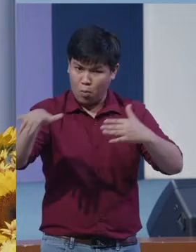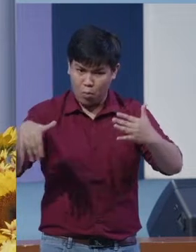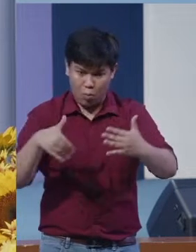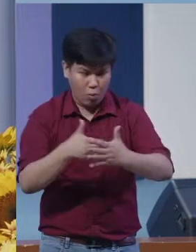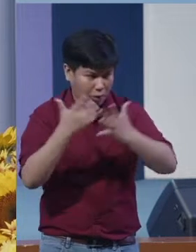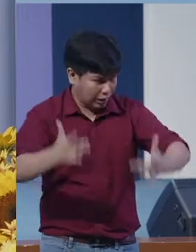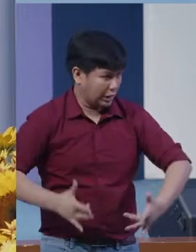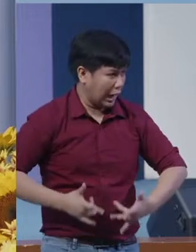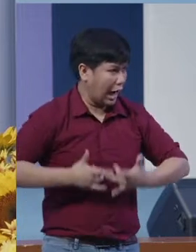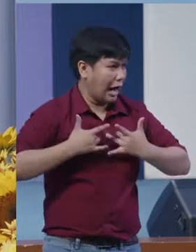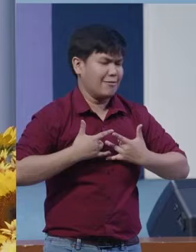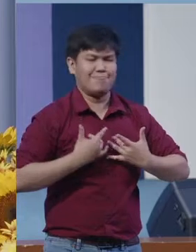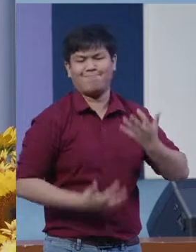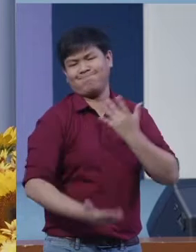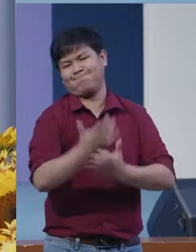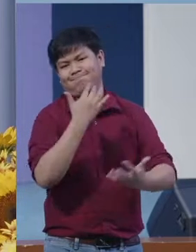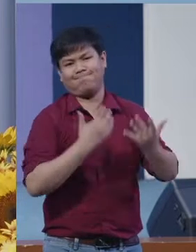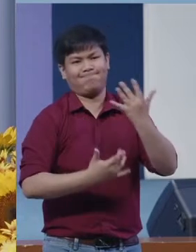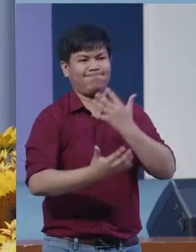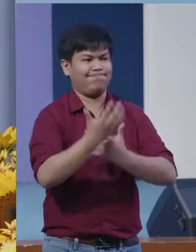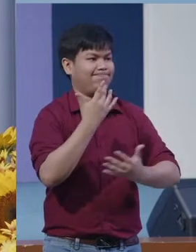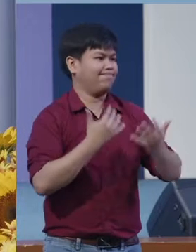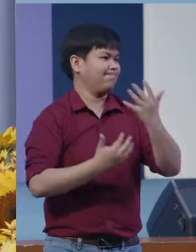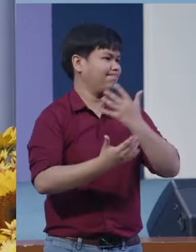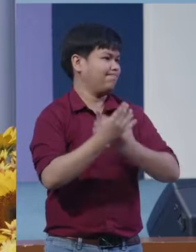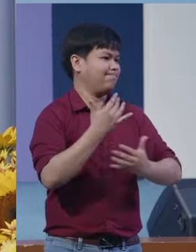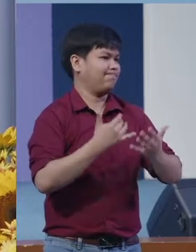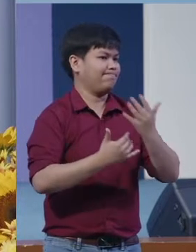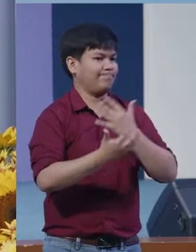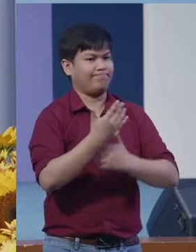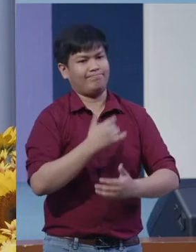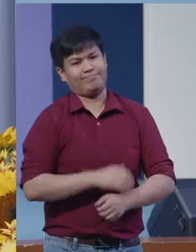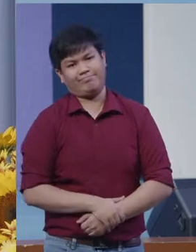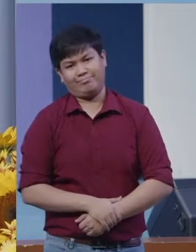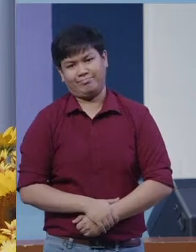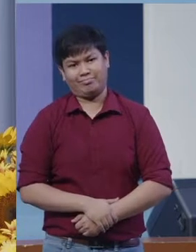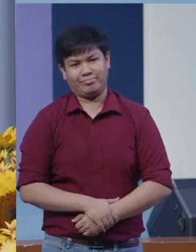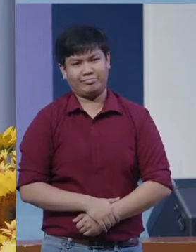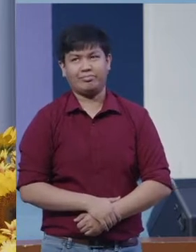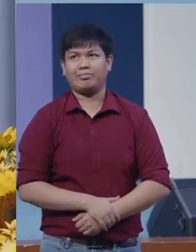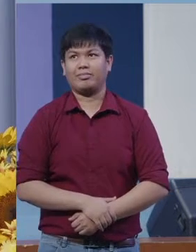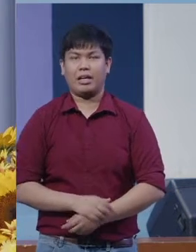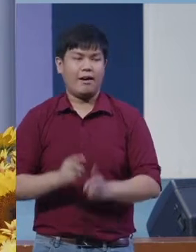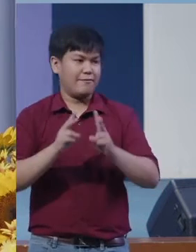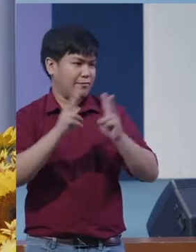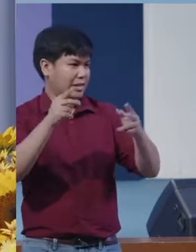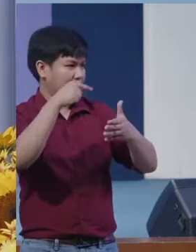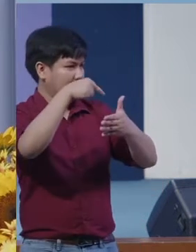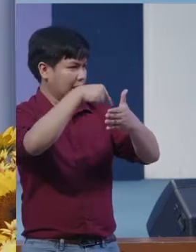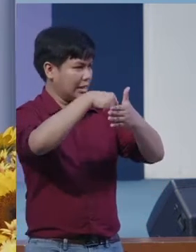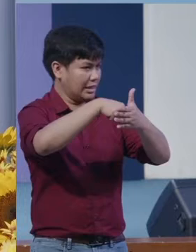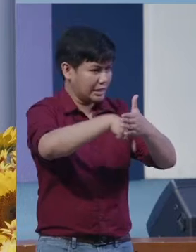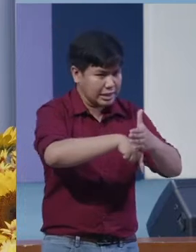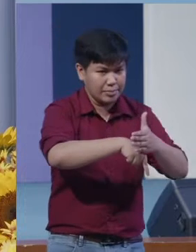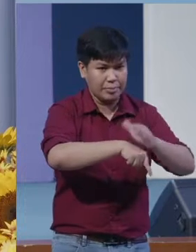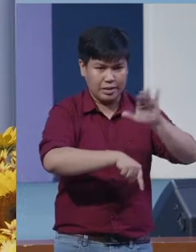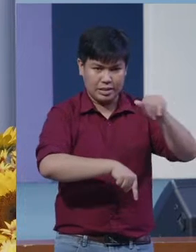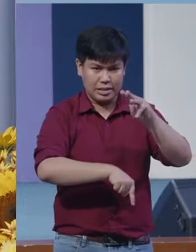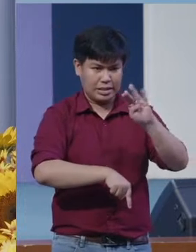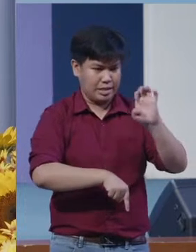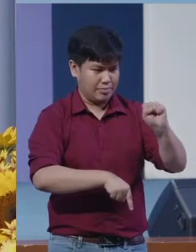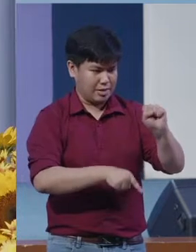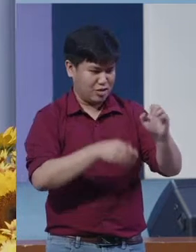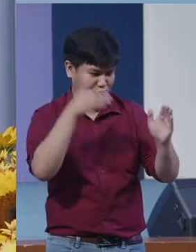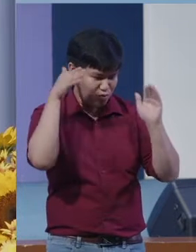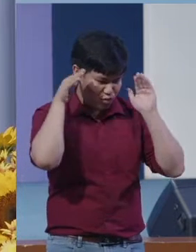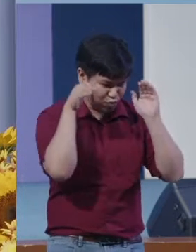life, and set on fire by hell. Napakalalim po, no? Napakasidhi ng kanyang sinabi